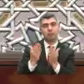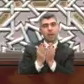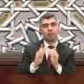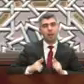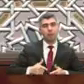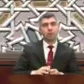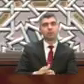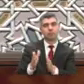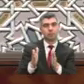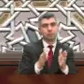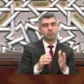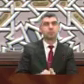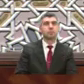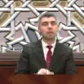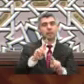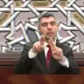جواب السيد الوزير.